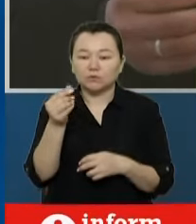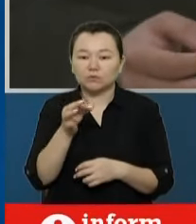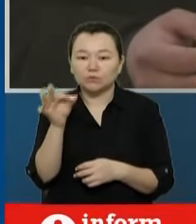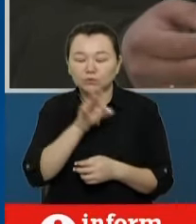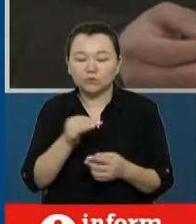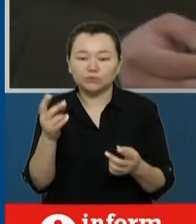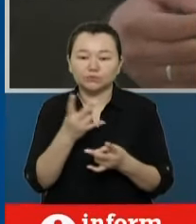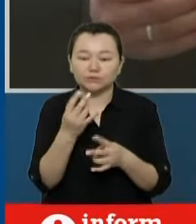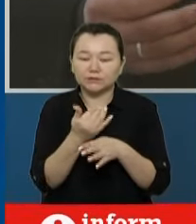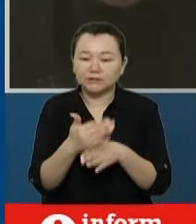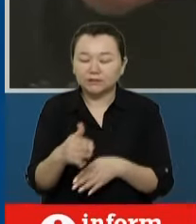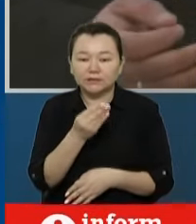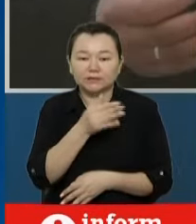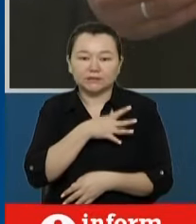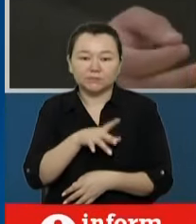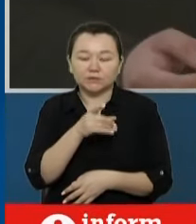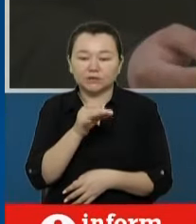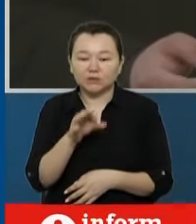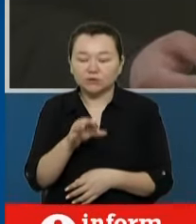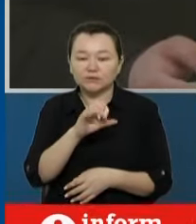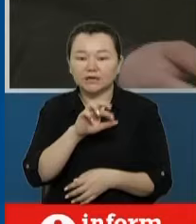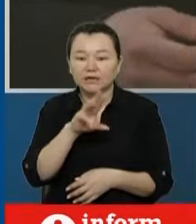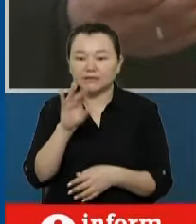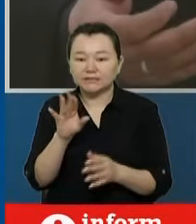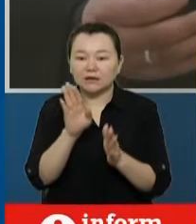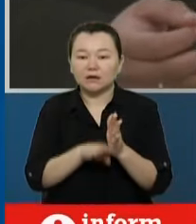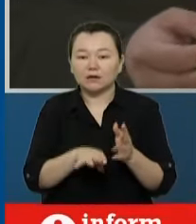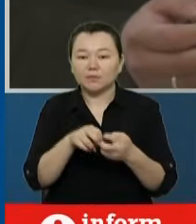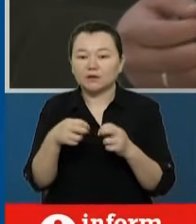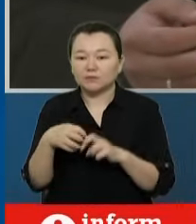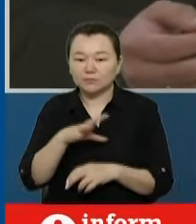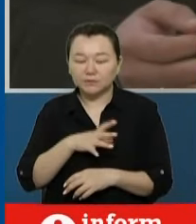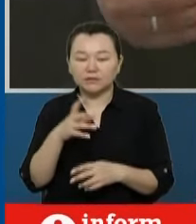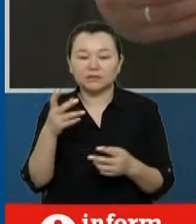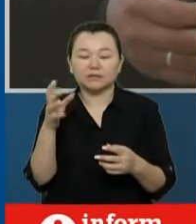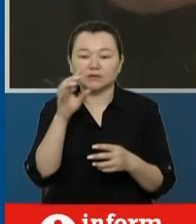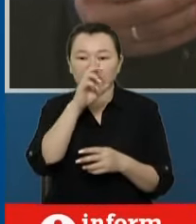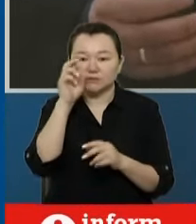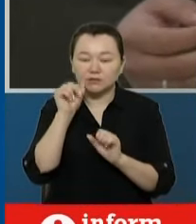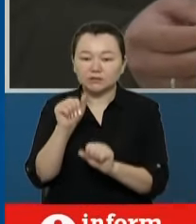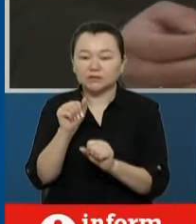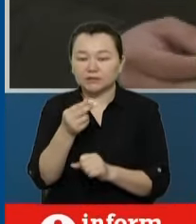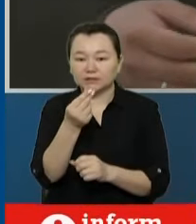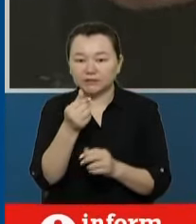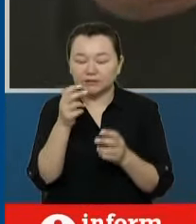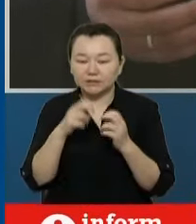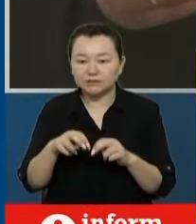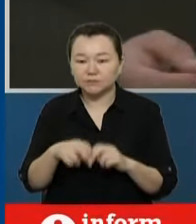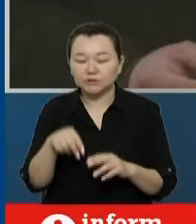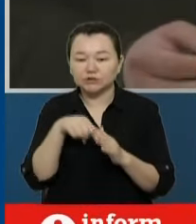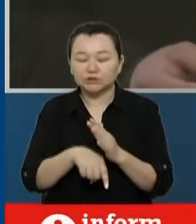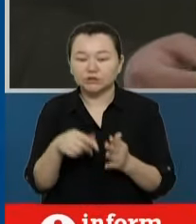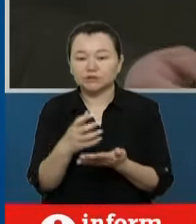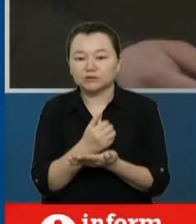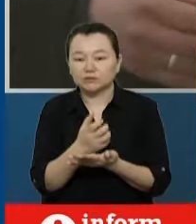көлемде бөлінбей отыр. Яғни геосаяси ахуал ушығып тұрған кезеңде ел қорғанысына қарастырылатын ақша жалпы көнімнің